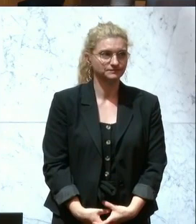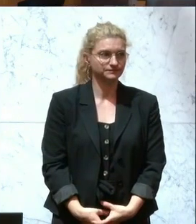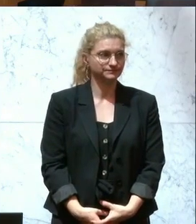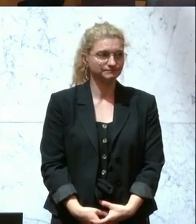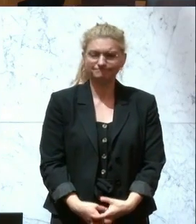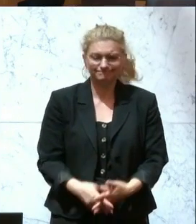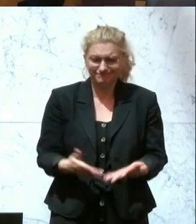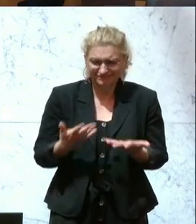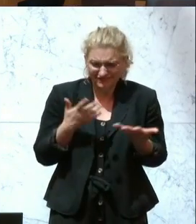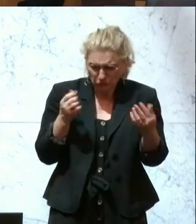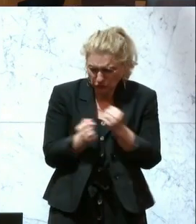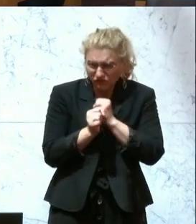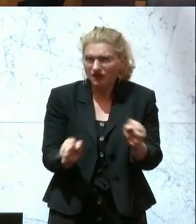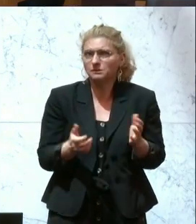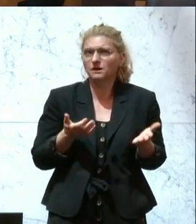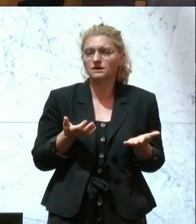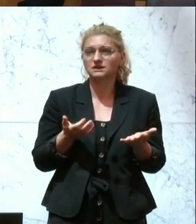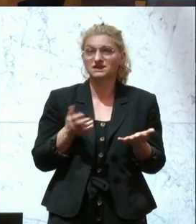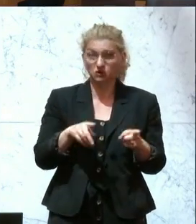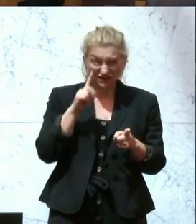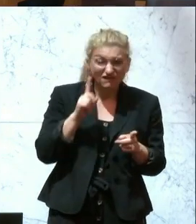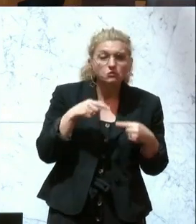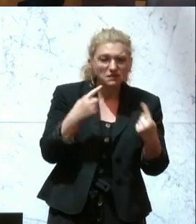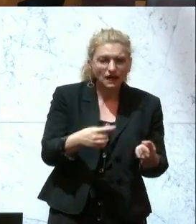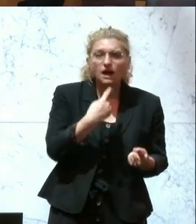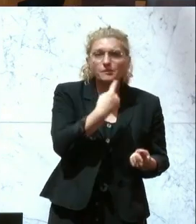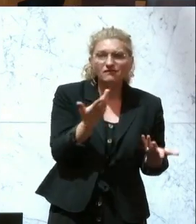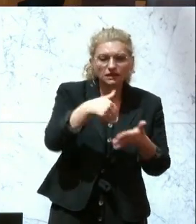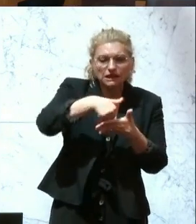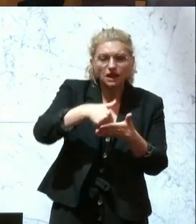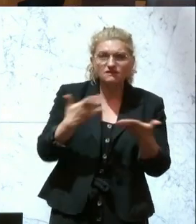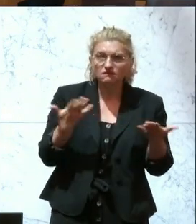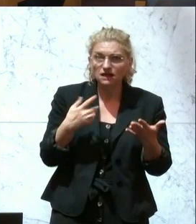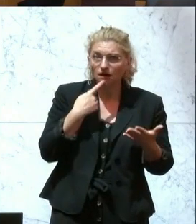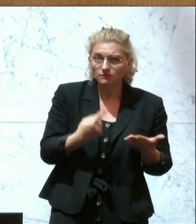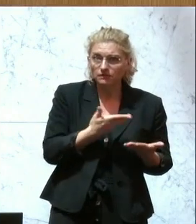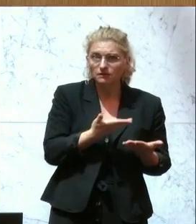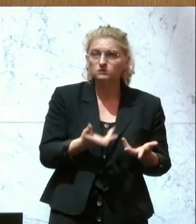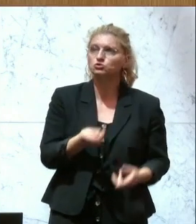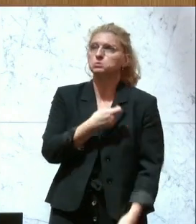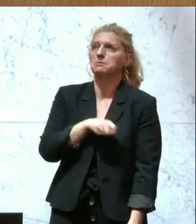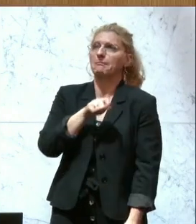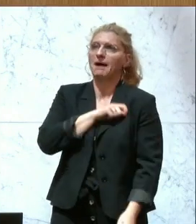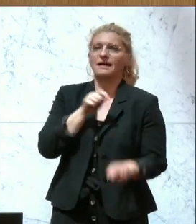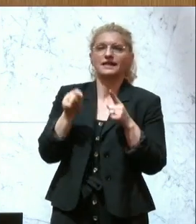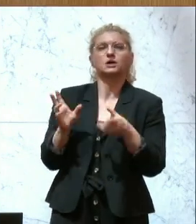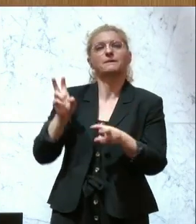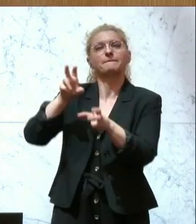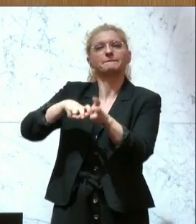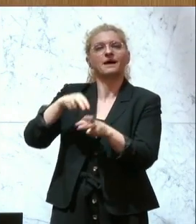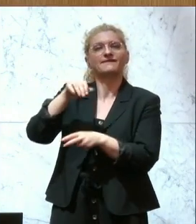Das ist unpackbar. Wissen Sie, was dann gefallen ist, der inhaltliche Punkt? Spanien ist ja bei der NATO